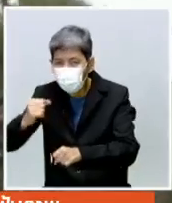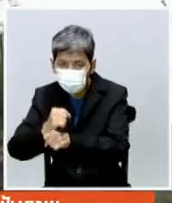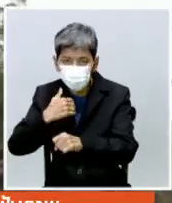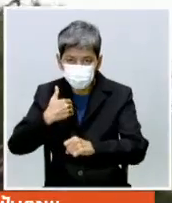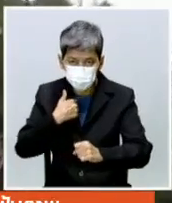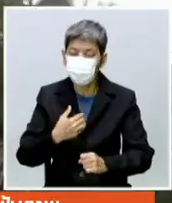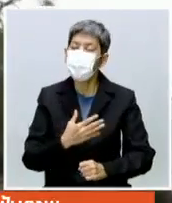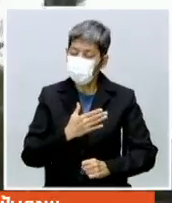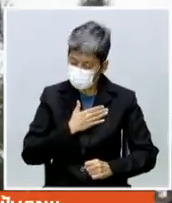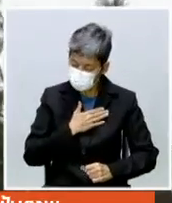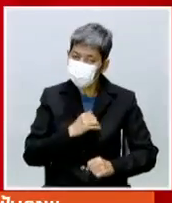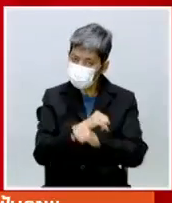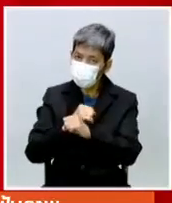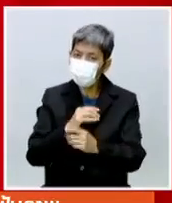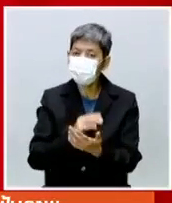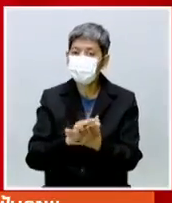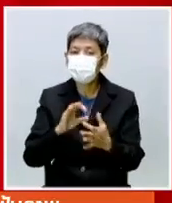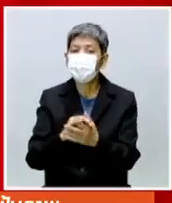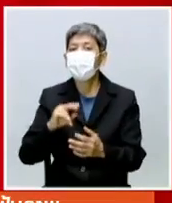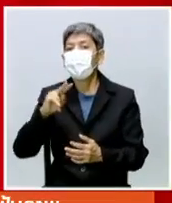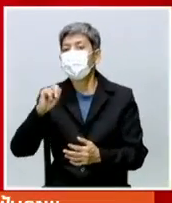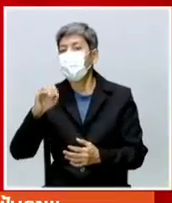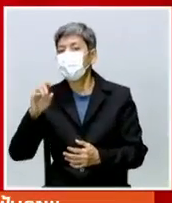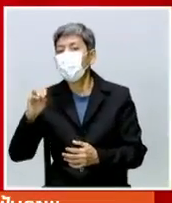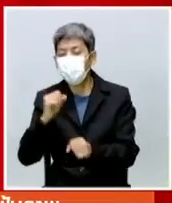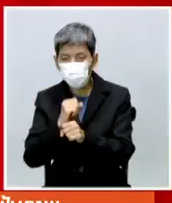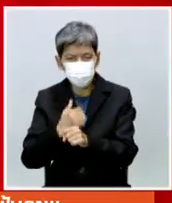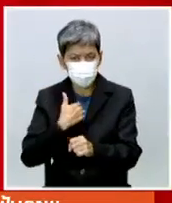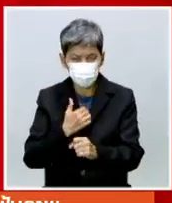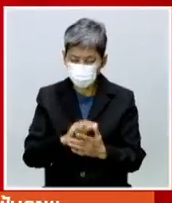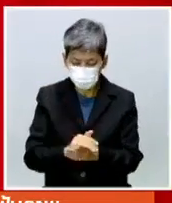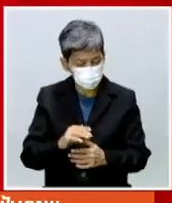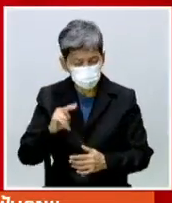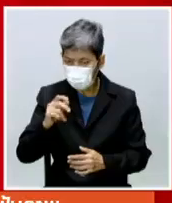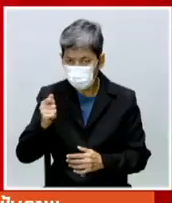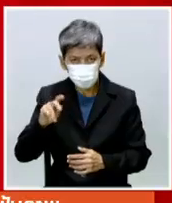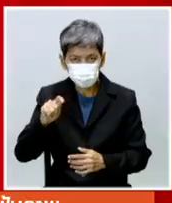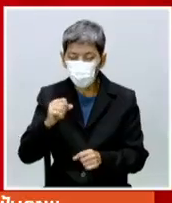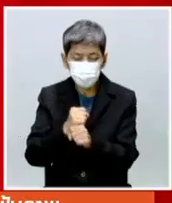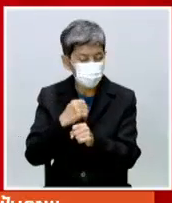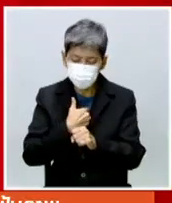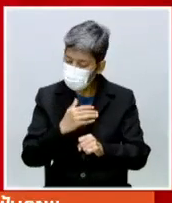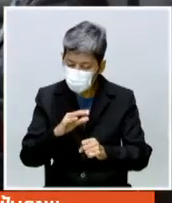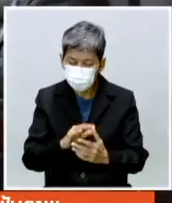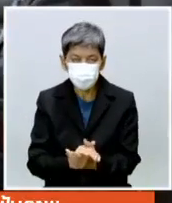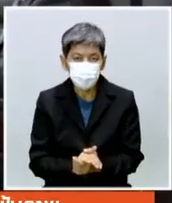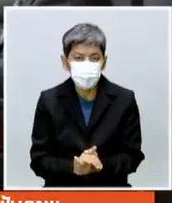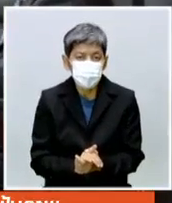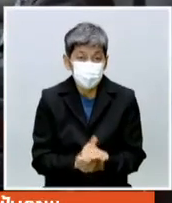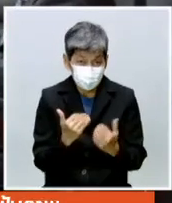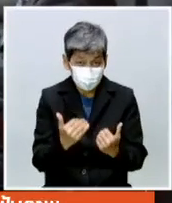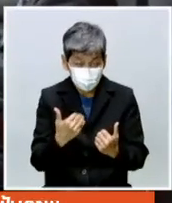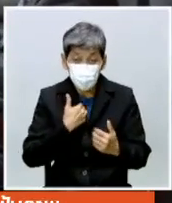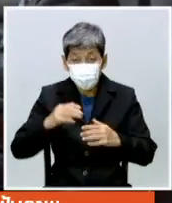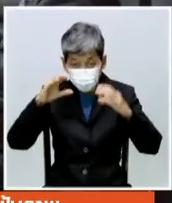องการการรับประกันความปลอดภัยจากนาโต้และให้รับปากว่าจะไม่ขยายอิทธิพลของนาโต้มายังทางตะวันออกค่ะหลังจาก